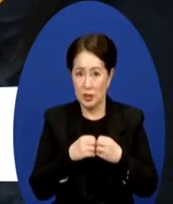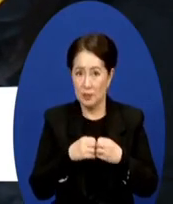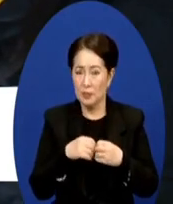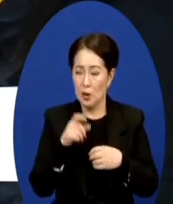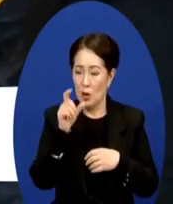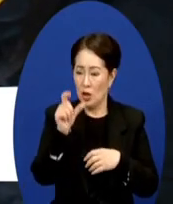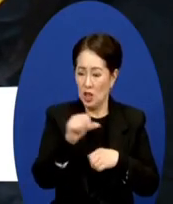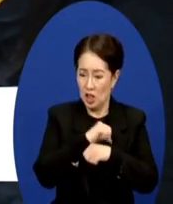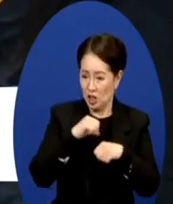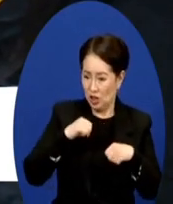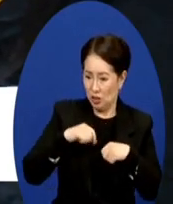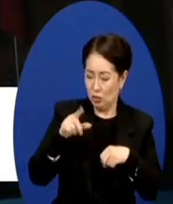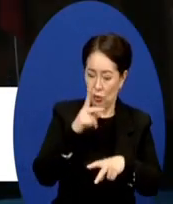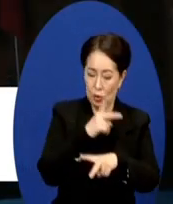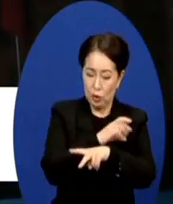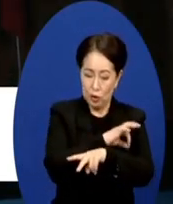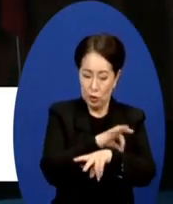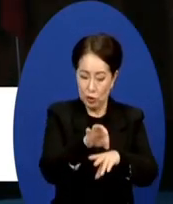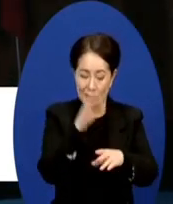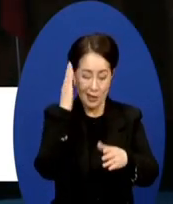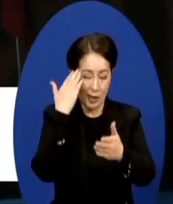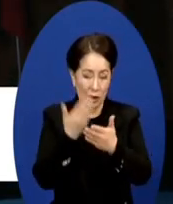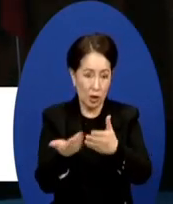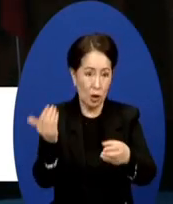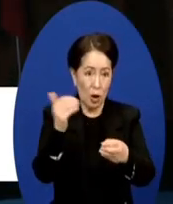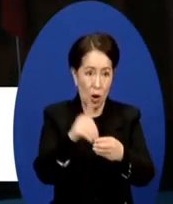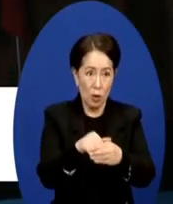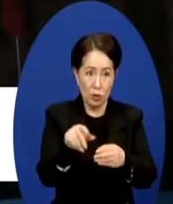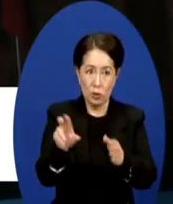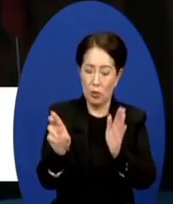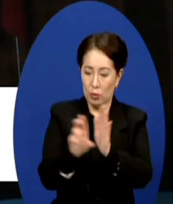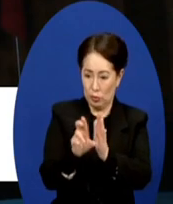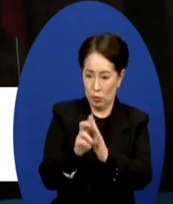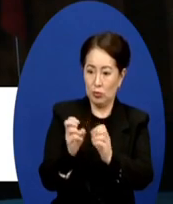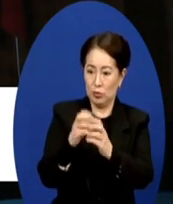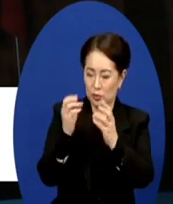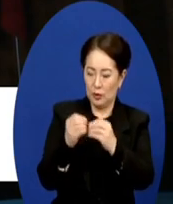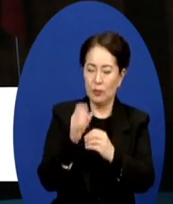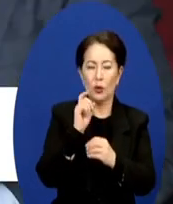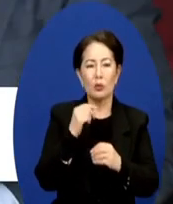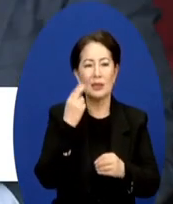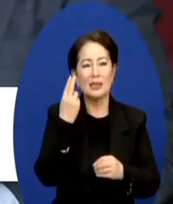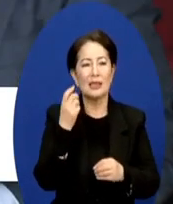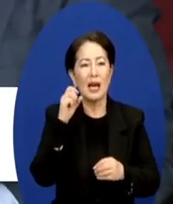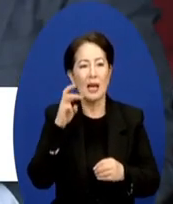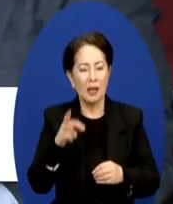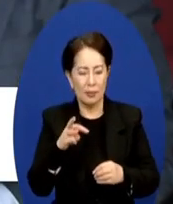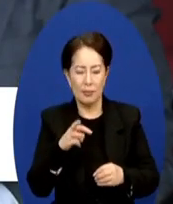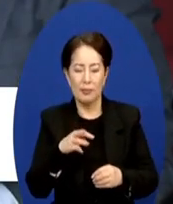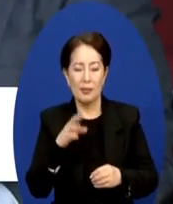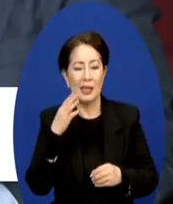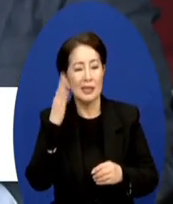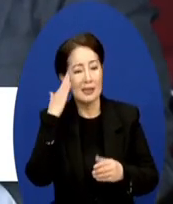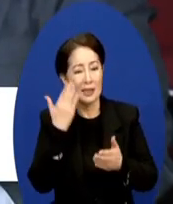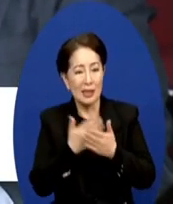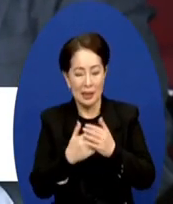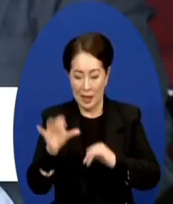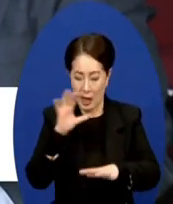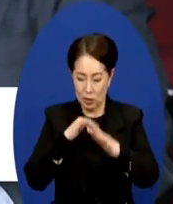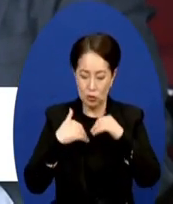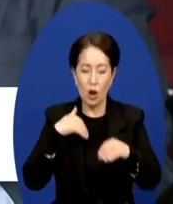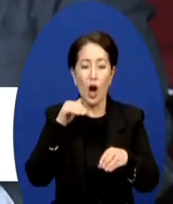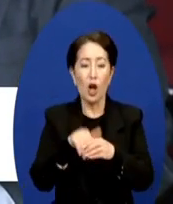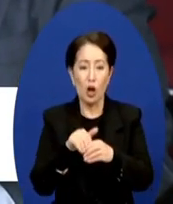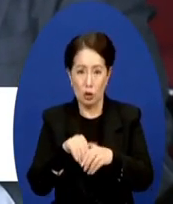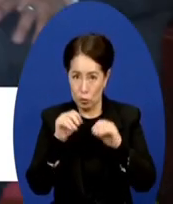аливаа хуулийн төсөлд саналаа тусах боломжийг бүрдүүлнэ. Мөн олон нийт захимаар дамжуулан санал асуулгад оролцсон. Улсын